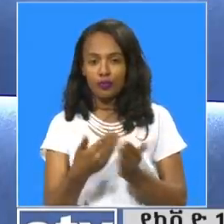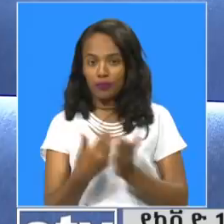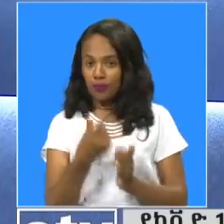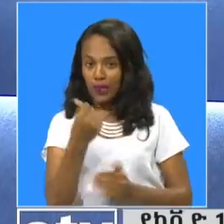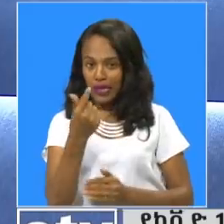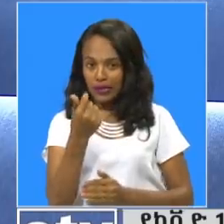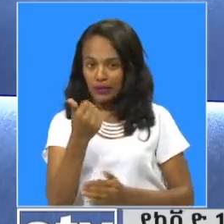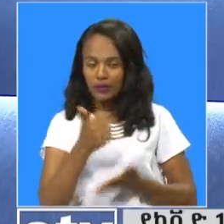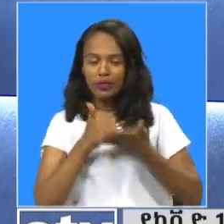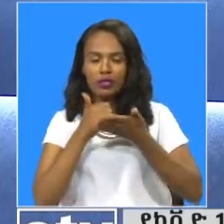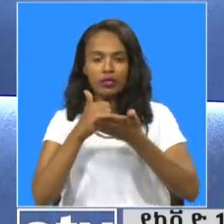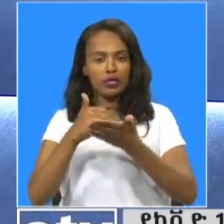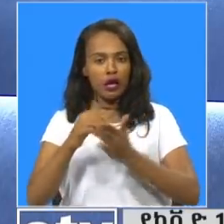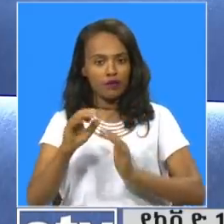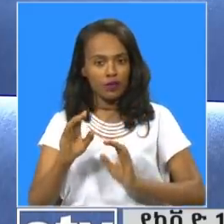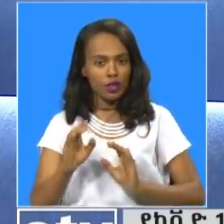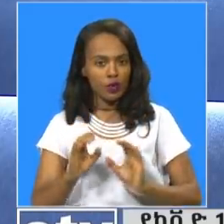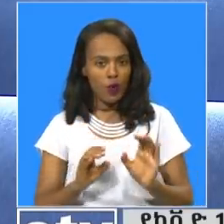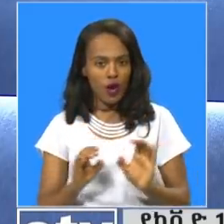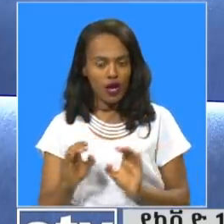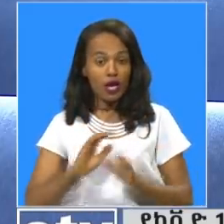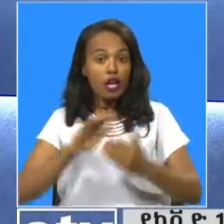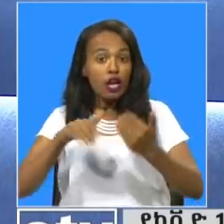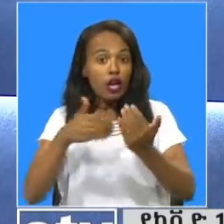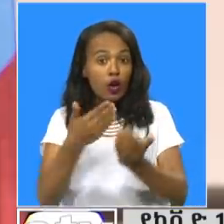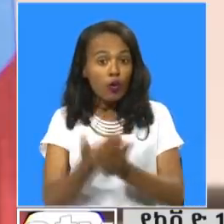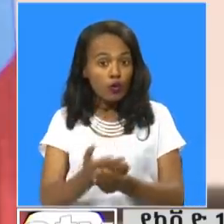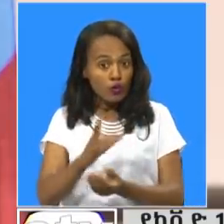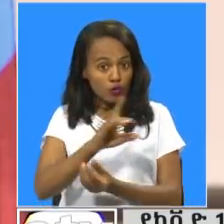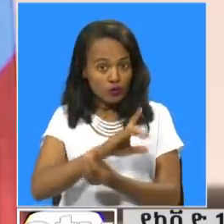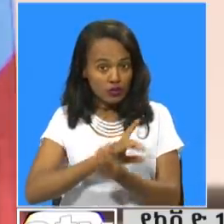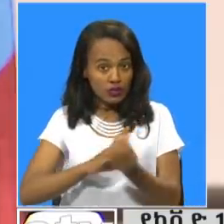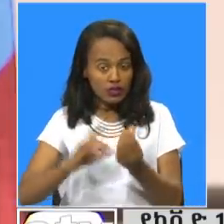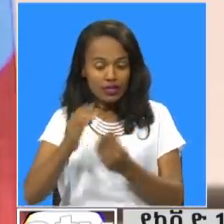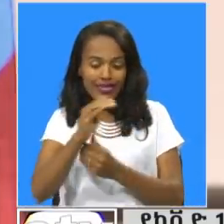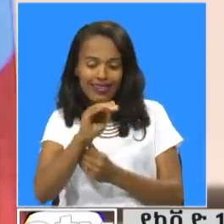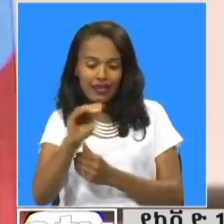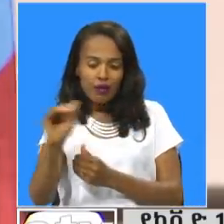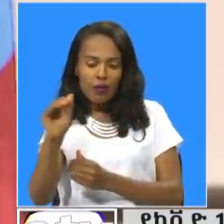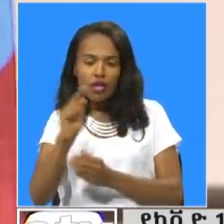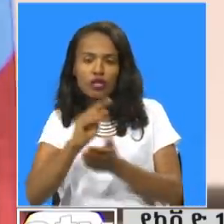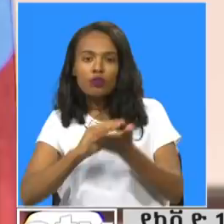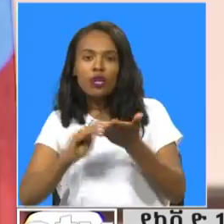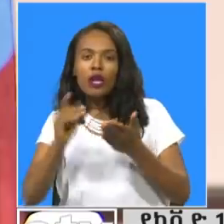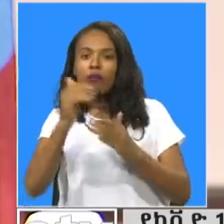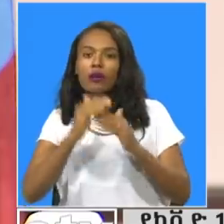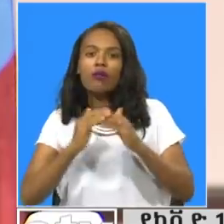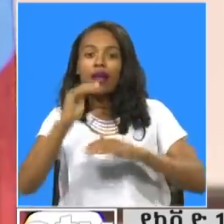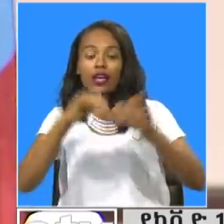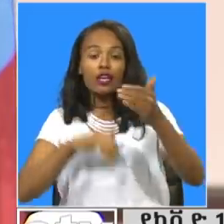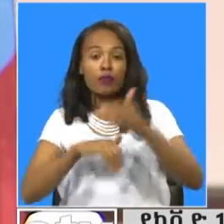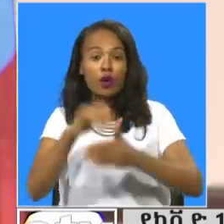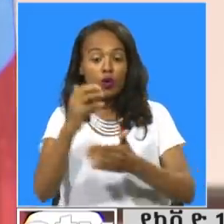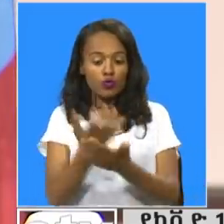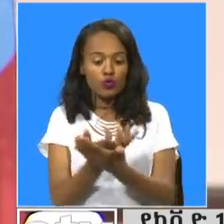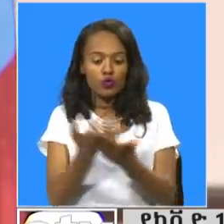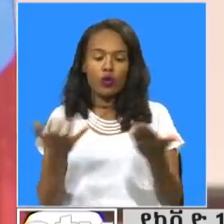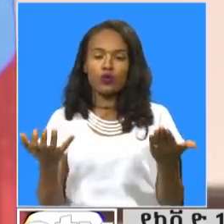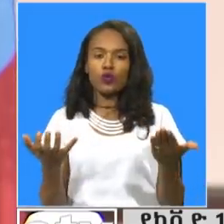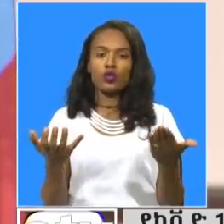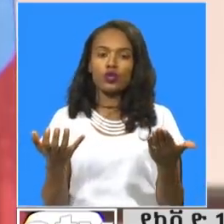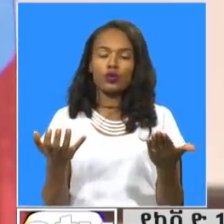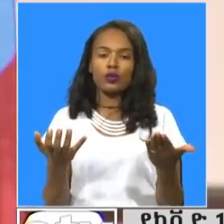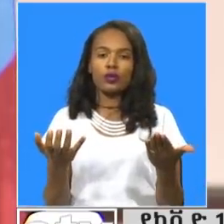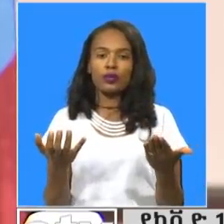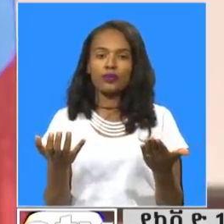ገንዘብ ድጋፍ ተደርጓል። ለሁሉም ክልል ከግማሽ ሚሊዮን ብር በላይ የሚያወጡ ቁሳቁሶች